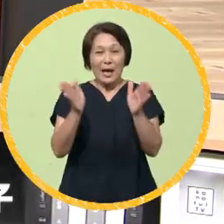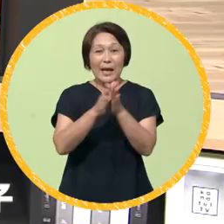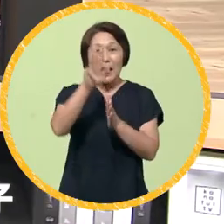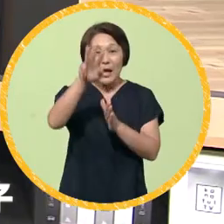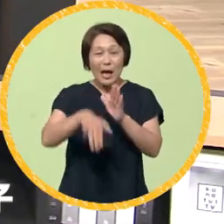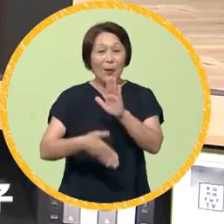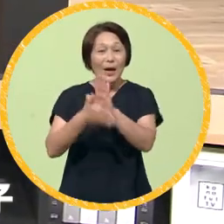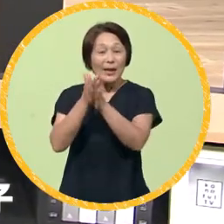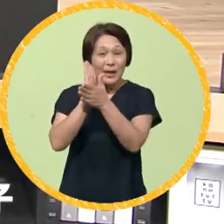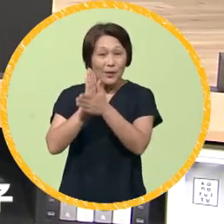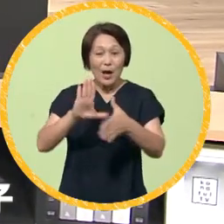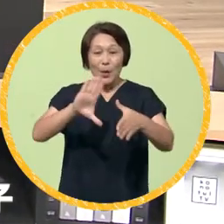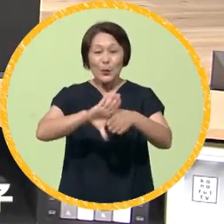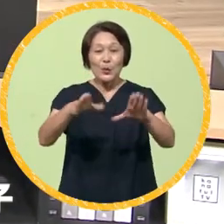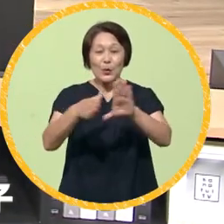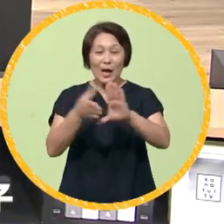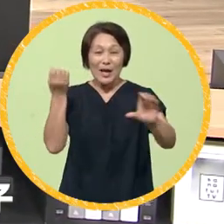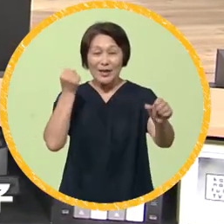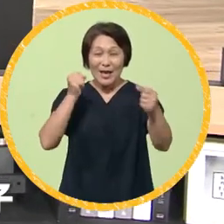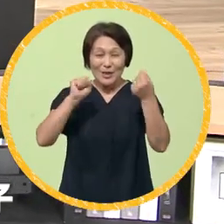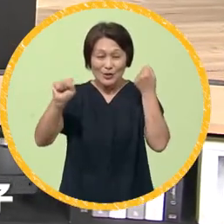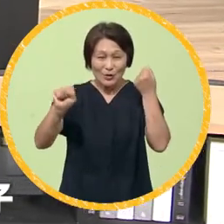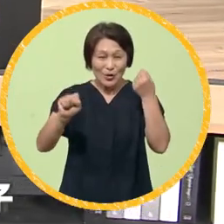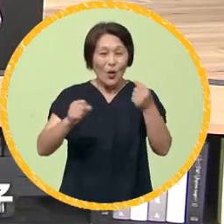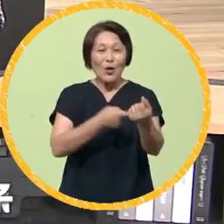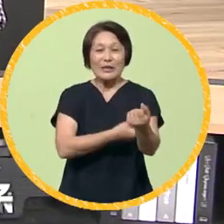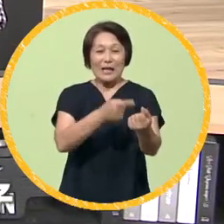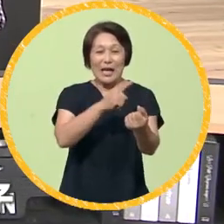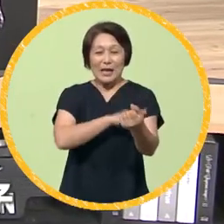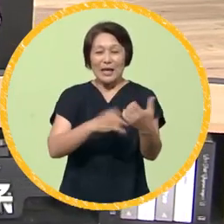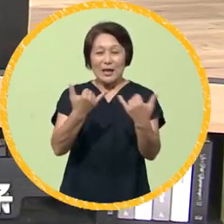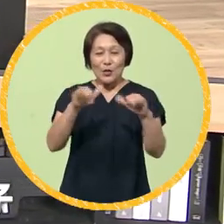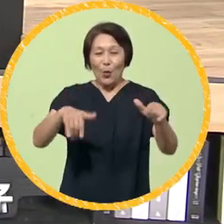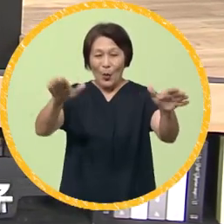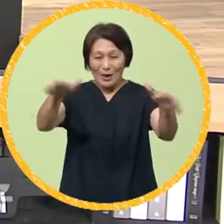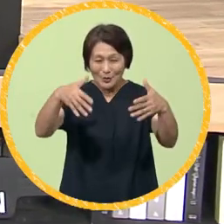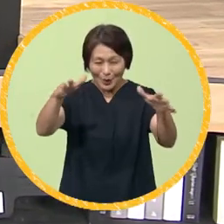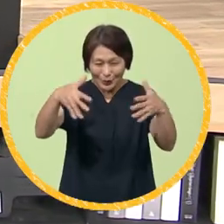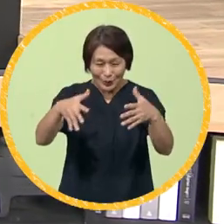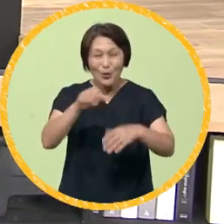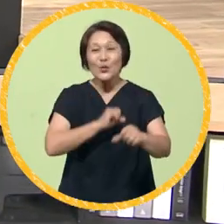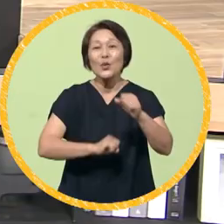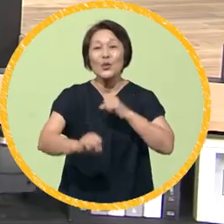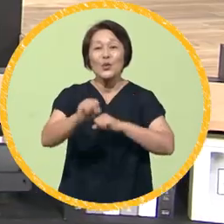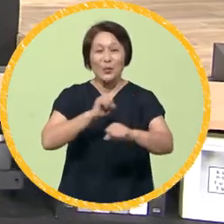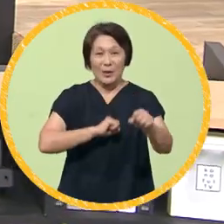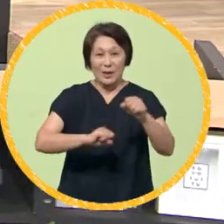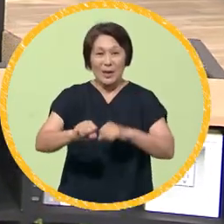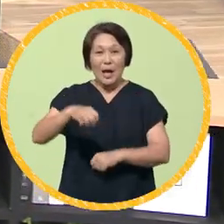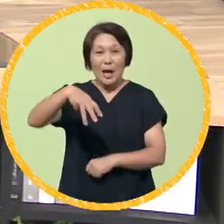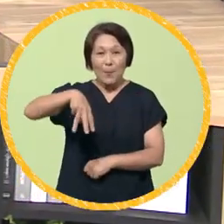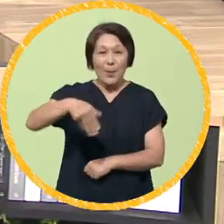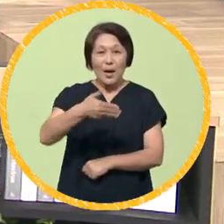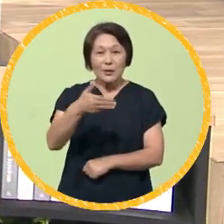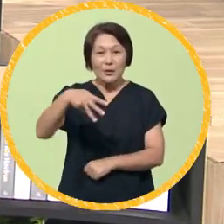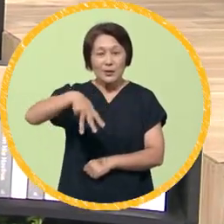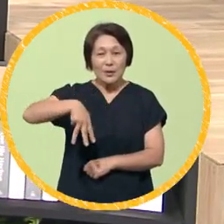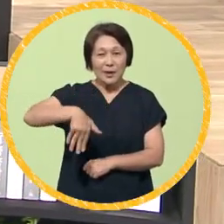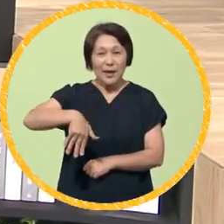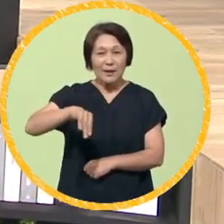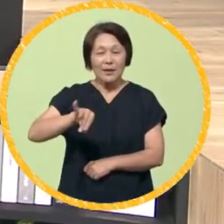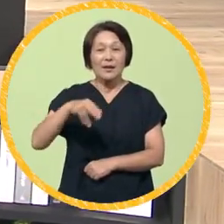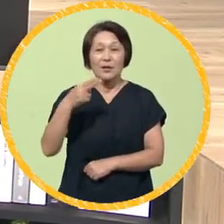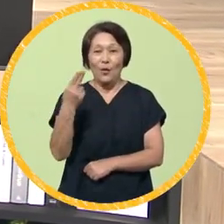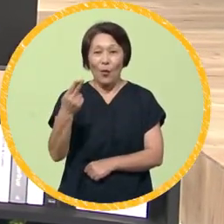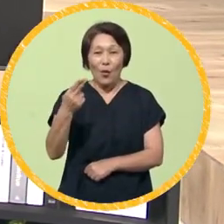県では文化芸術の力で人を引きつけて地域のにぎわいを作り出すという取り組み、はい、マグネットカルチャー、うん、通称マ